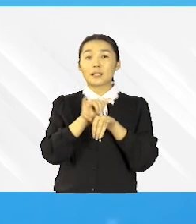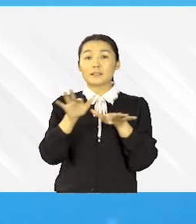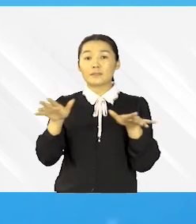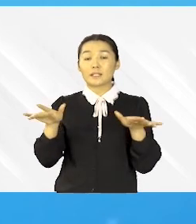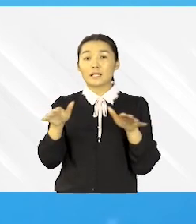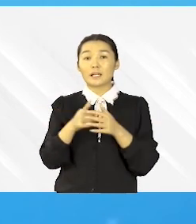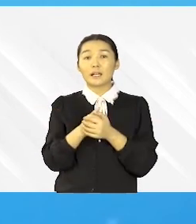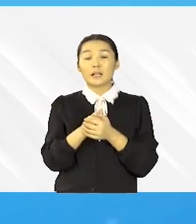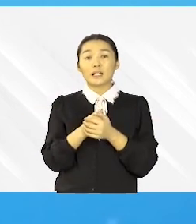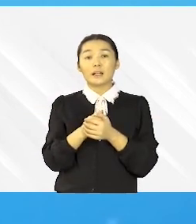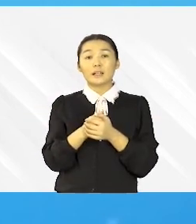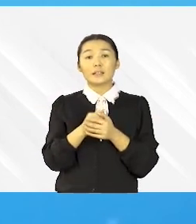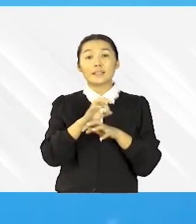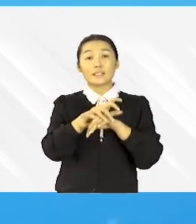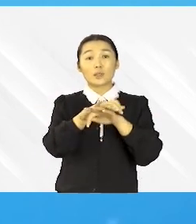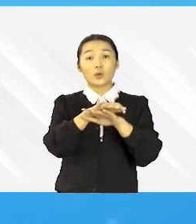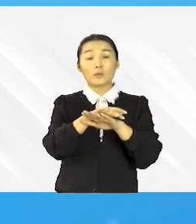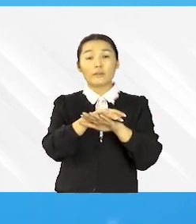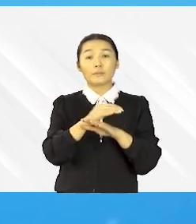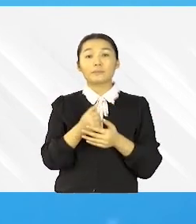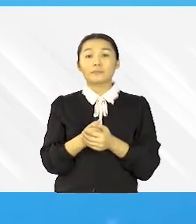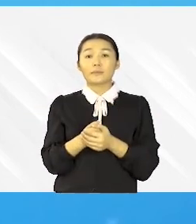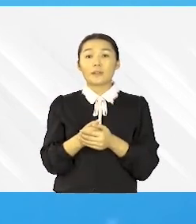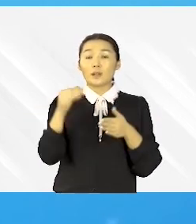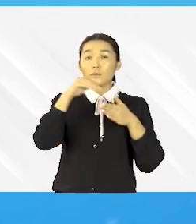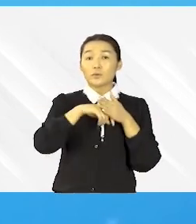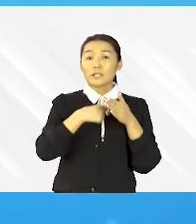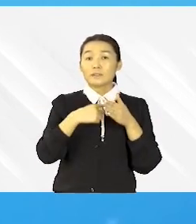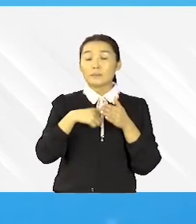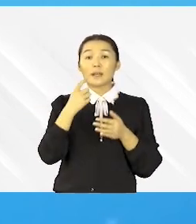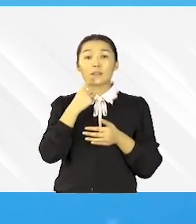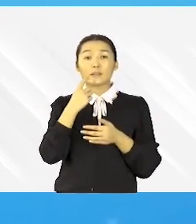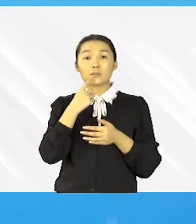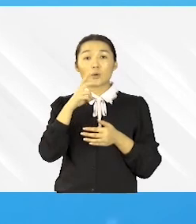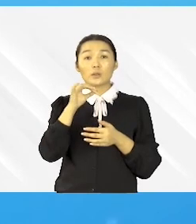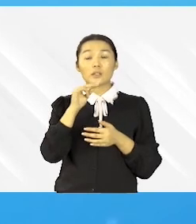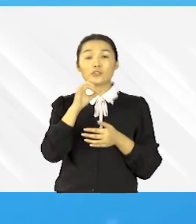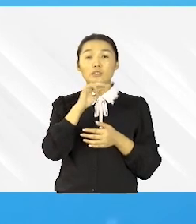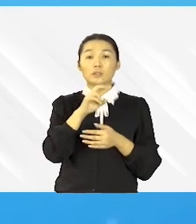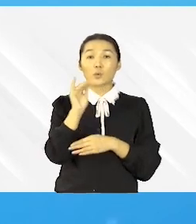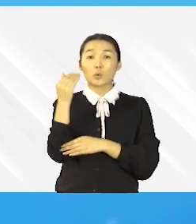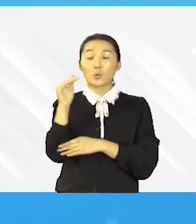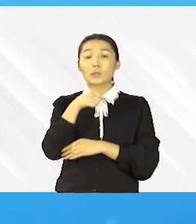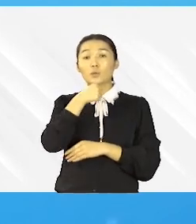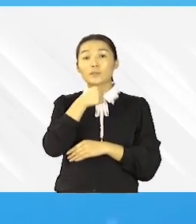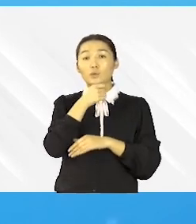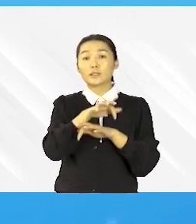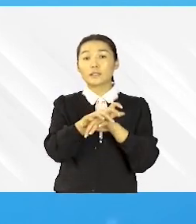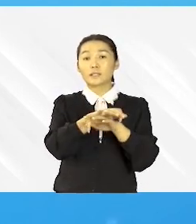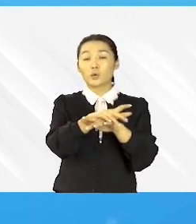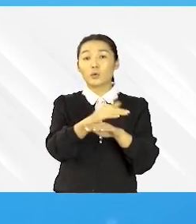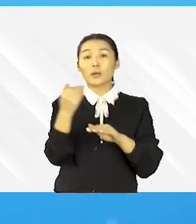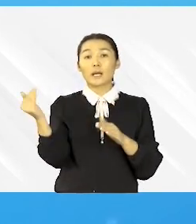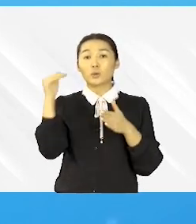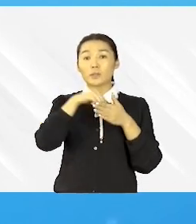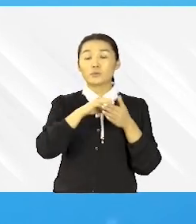полным превращением. В нем четыре фазы. Включает в себя яйцо, личинку, куколку, взрослое насекомое. Оно